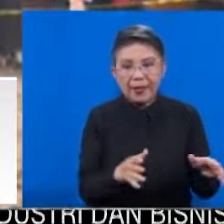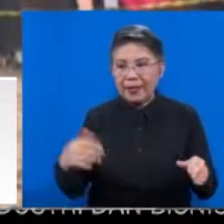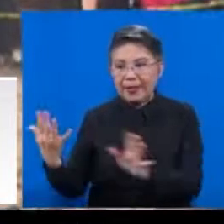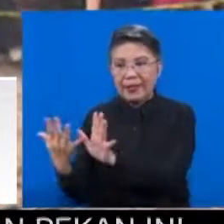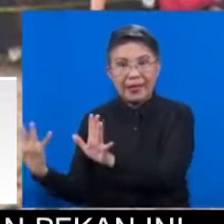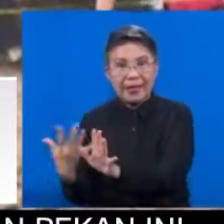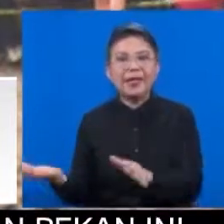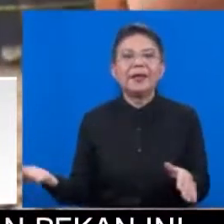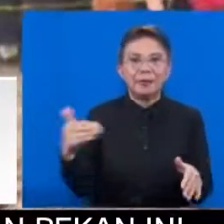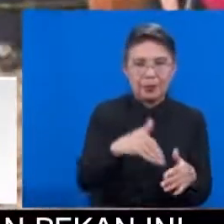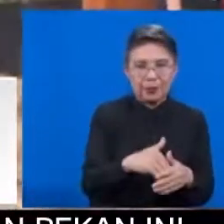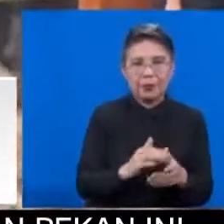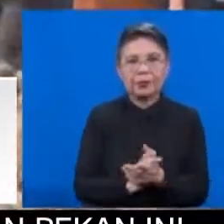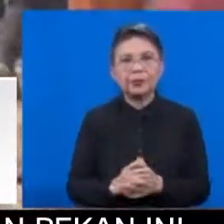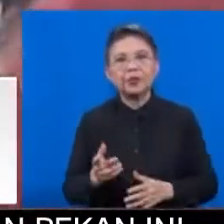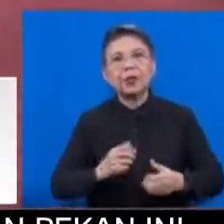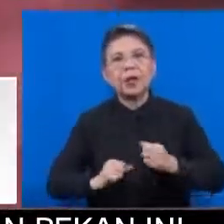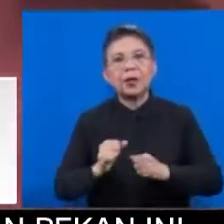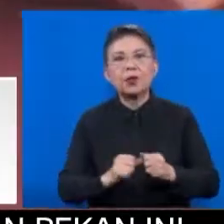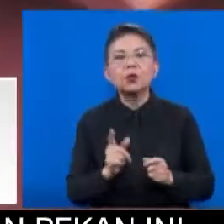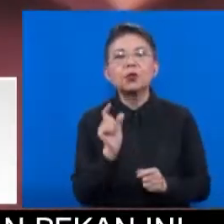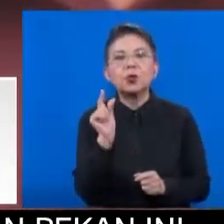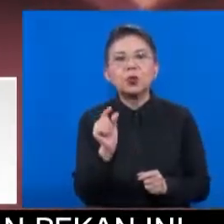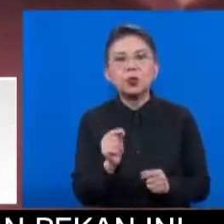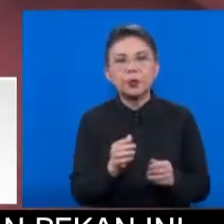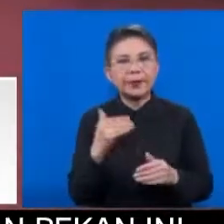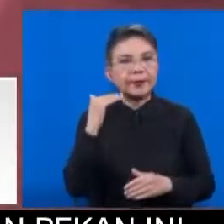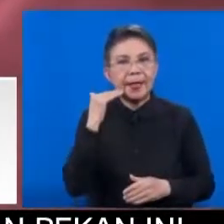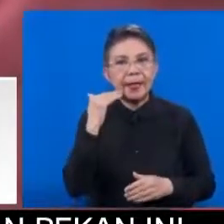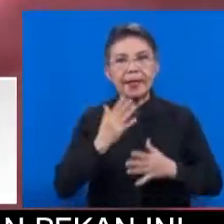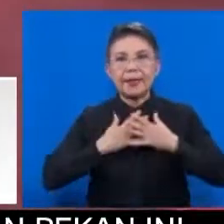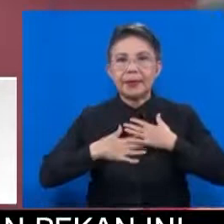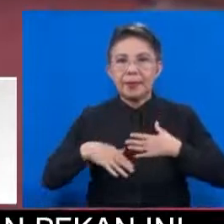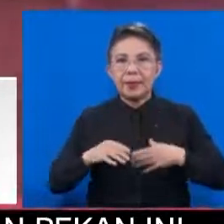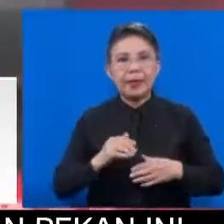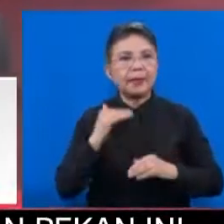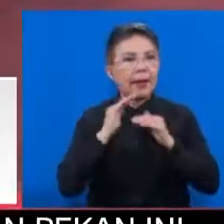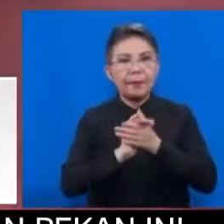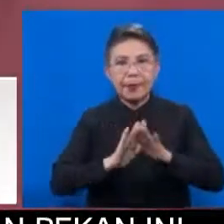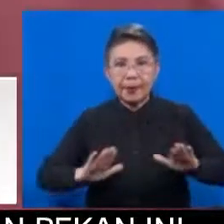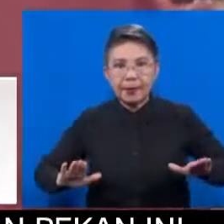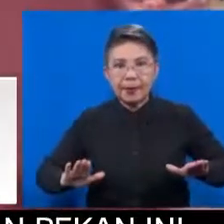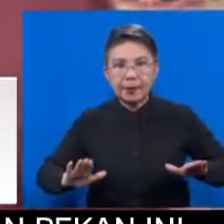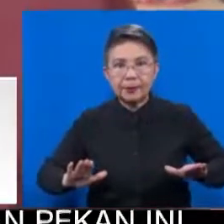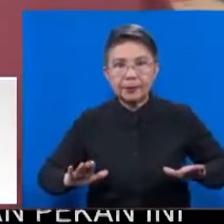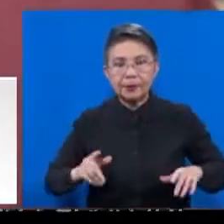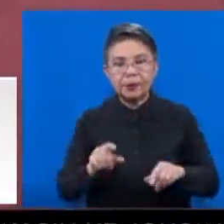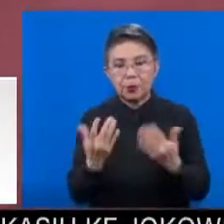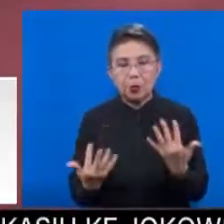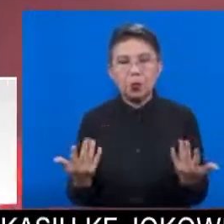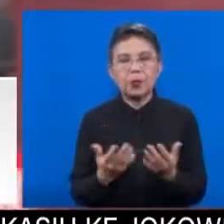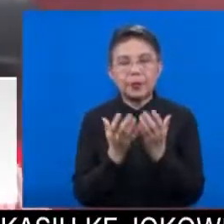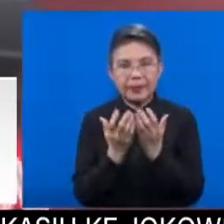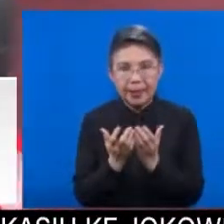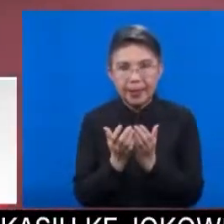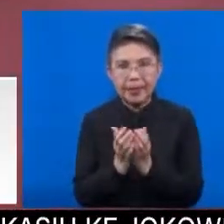pengaturan juga dilakukan, hal ini semata-mata untuk menjaga kenyamanan dan keamanan pada saat warga